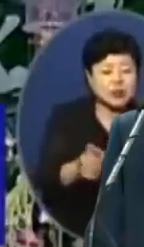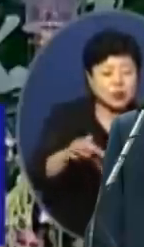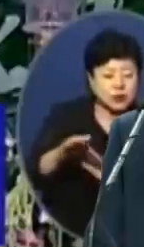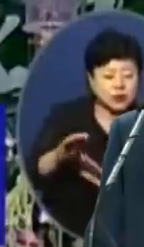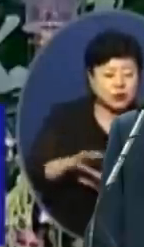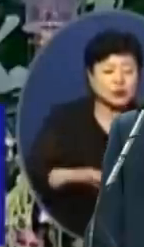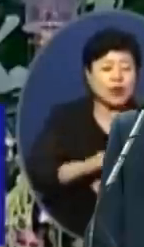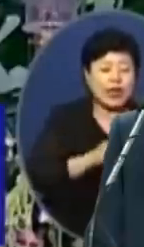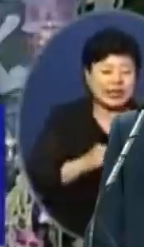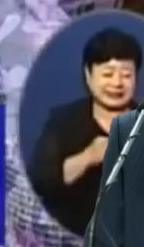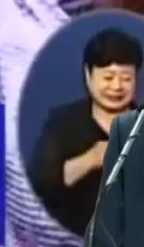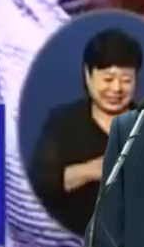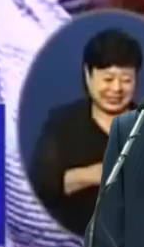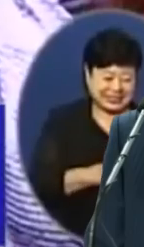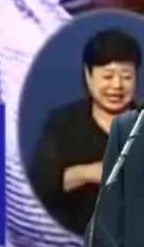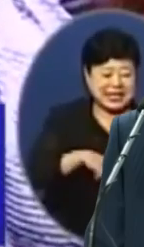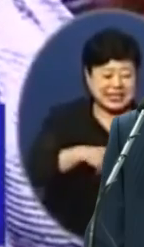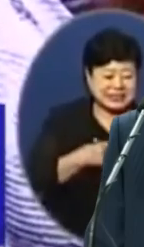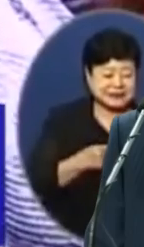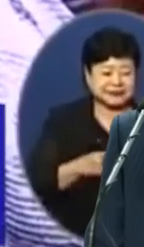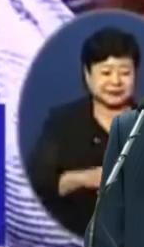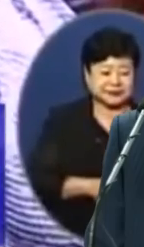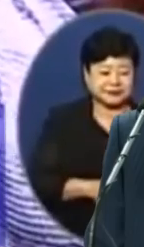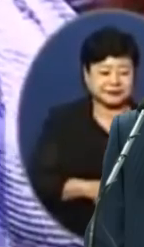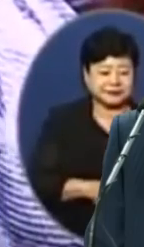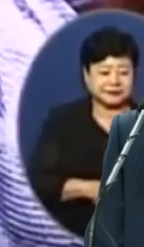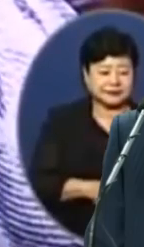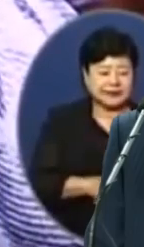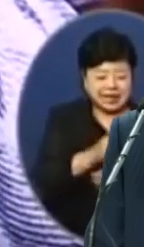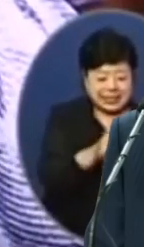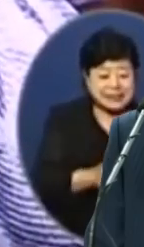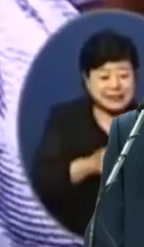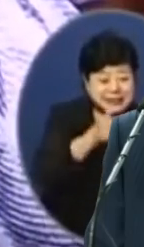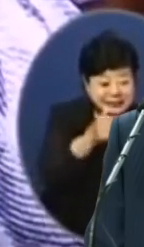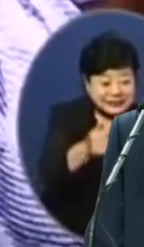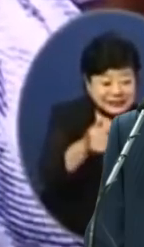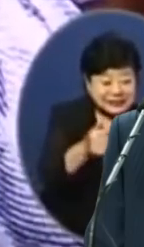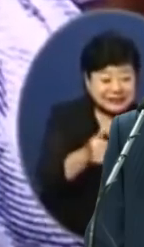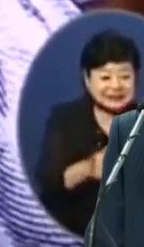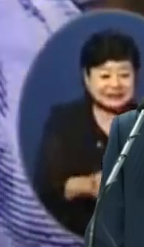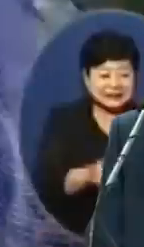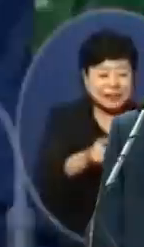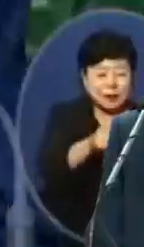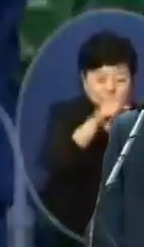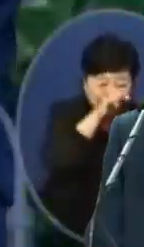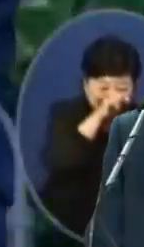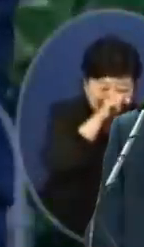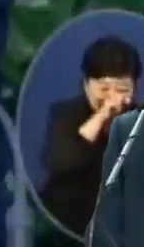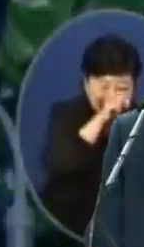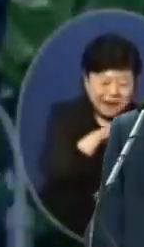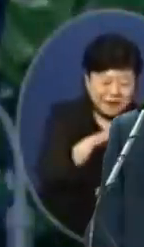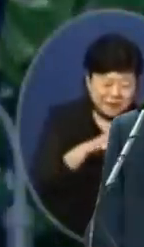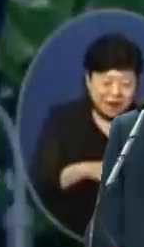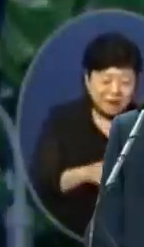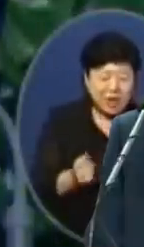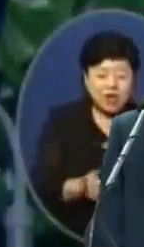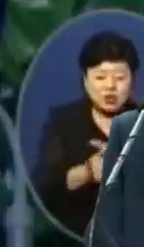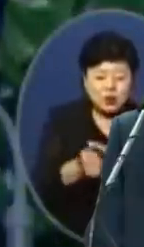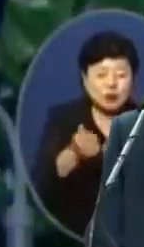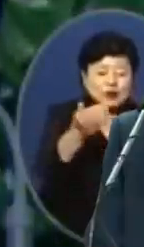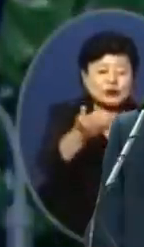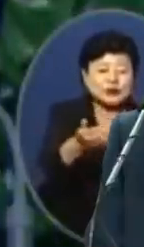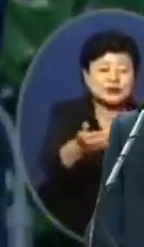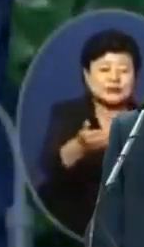너희에게 소원을 두고 행하게 하시나니. 하나님이 이것 하면 좋겠다 마음에 막 소원을 일으키시는